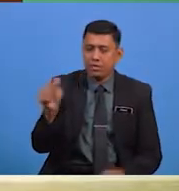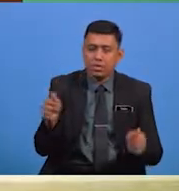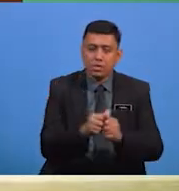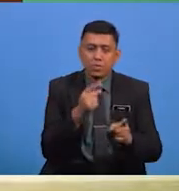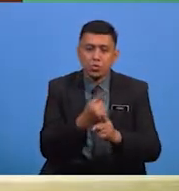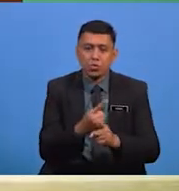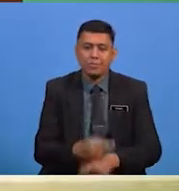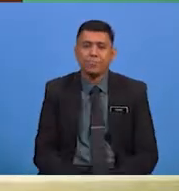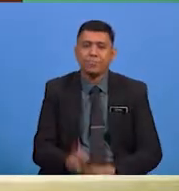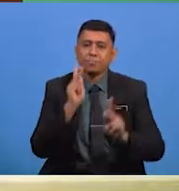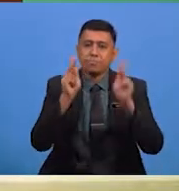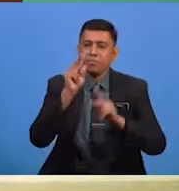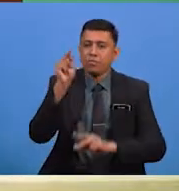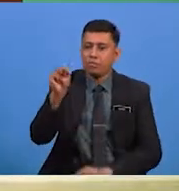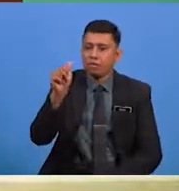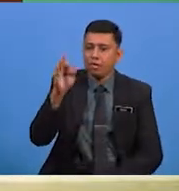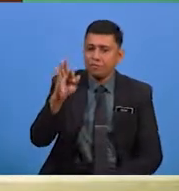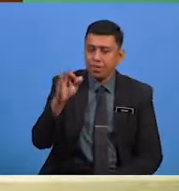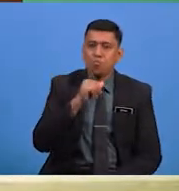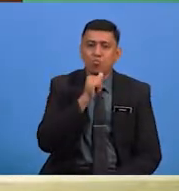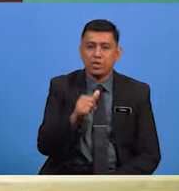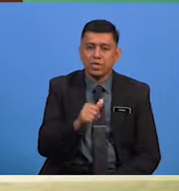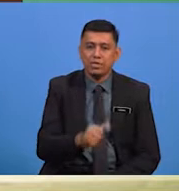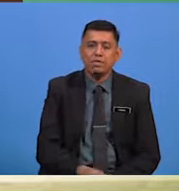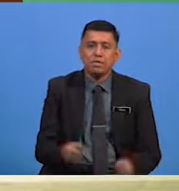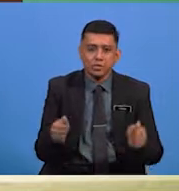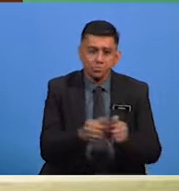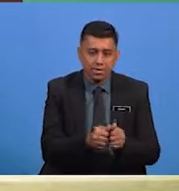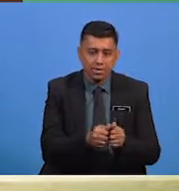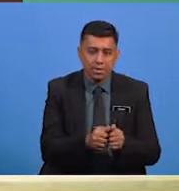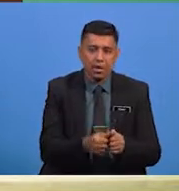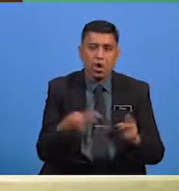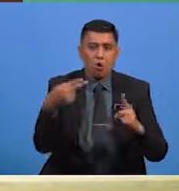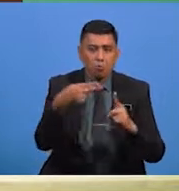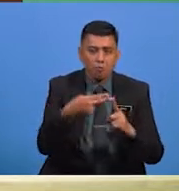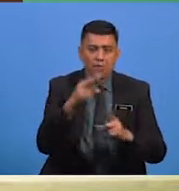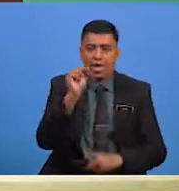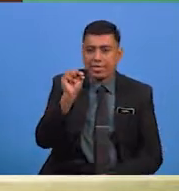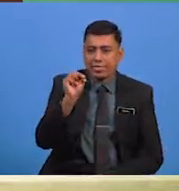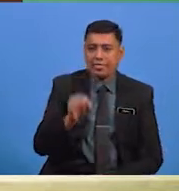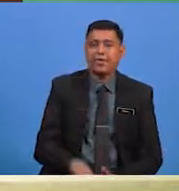betul. Kata nafi bukan diakhiri huruf N.